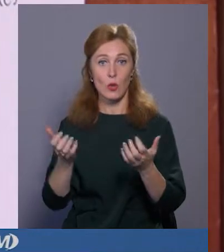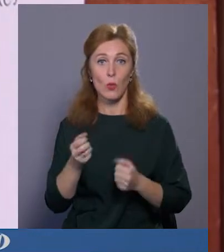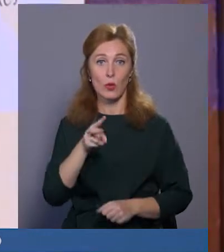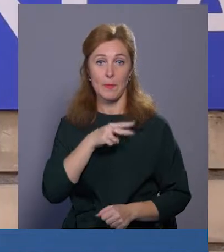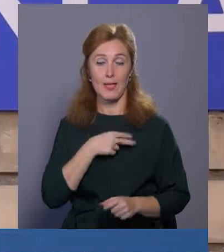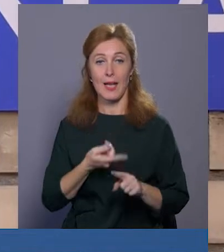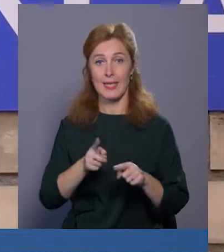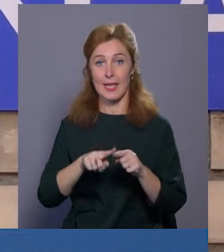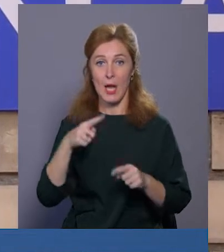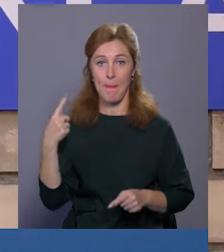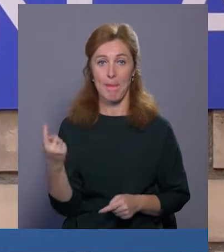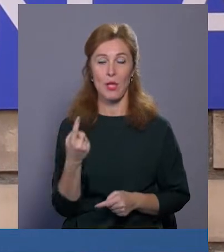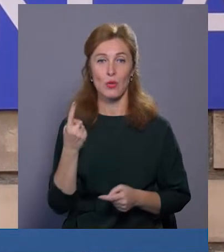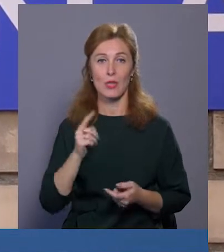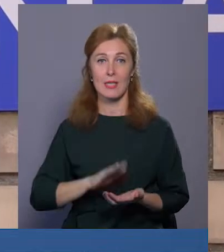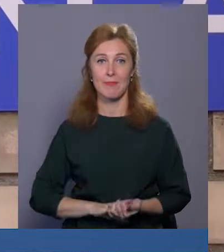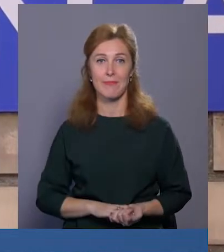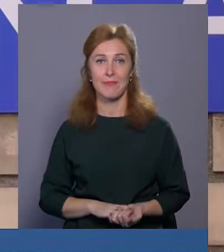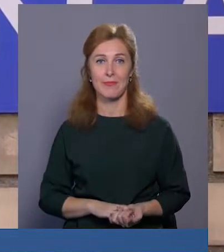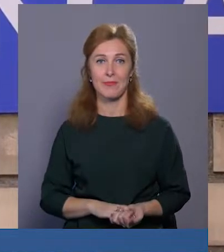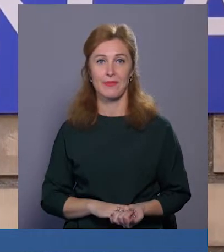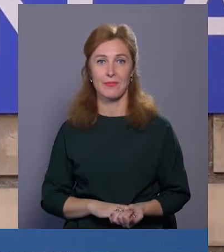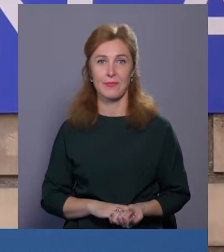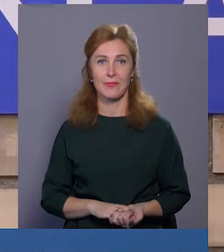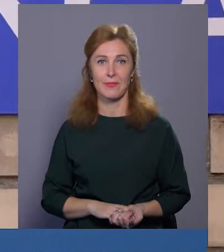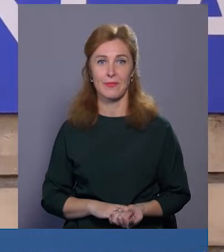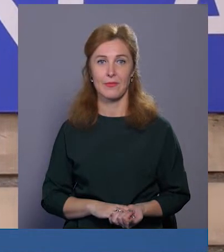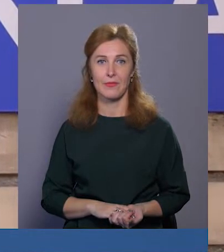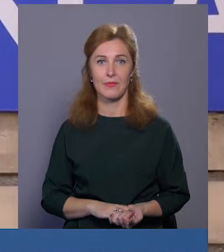першості. Тетяна Самсонюк, Ірина Митюк. Новини міста.